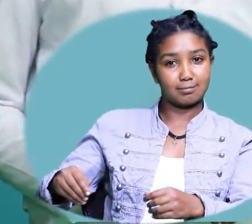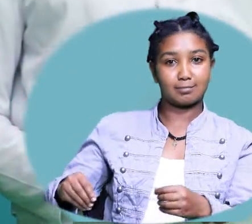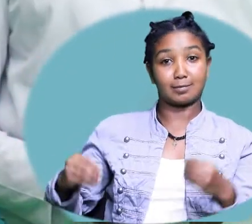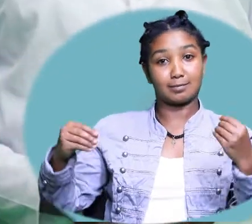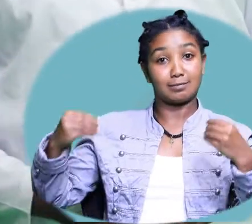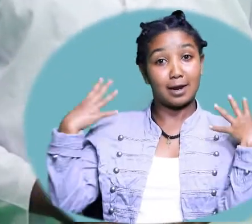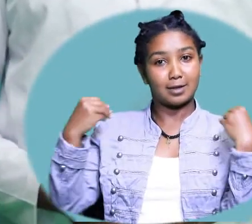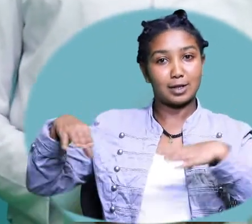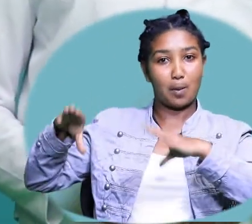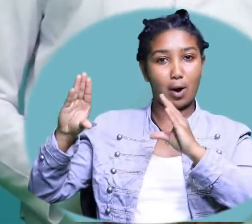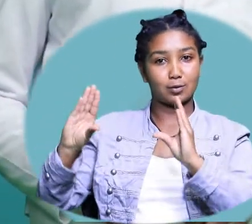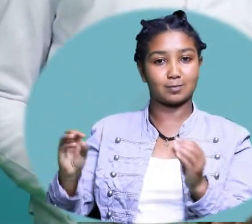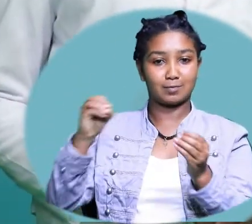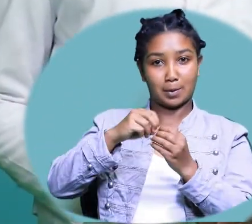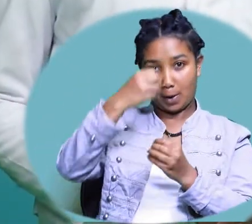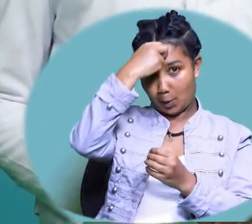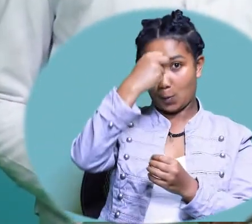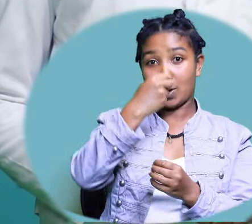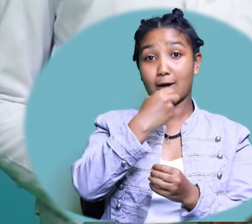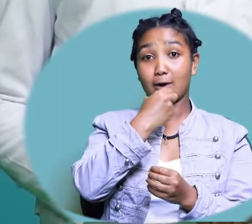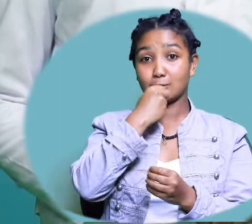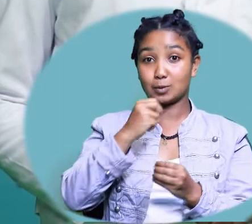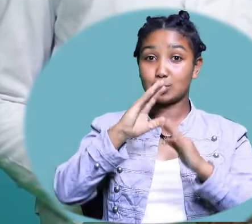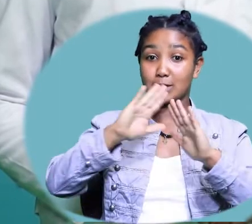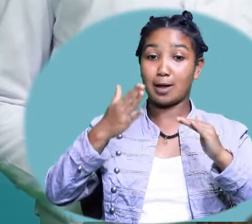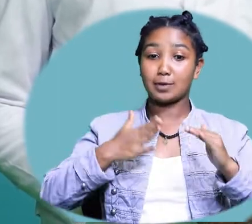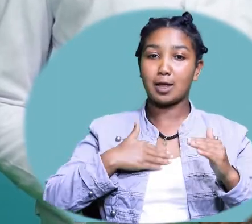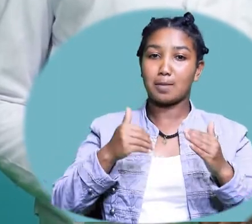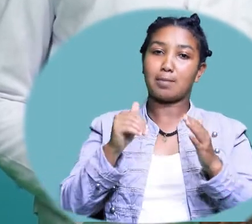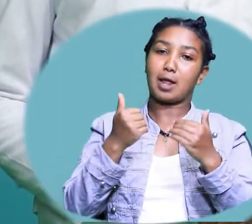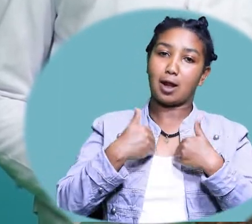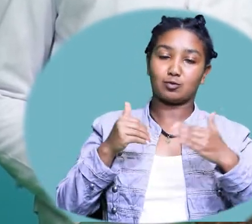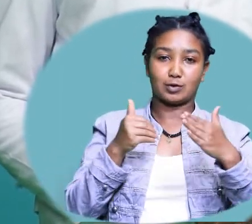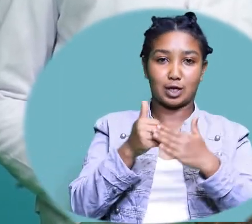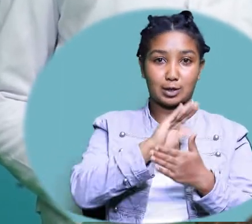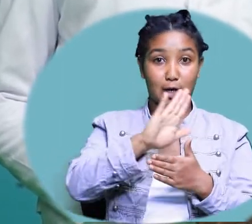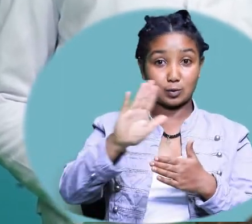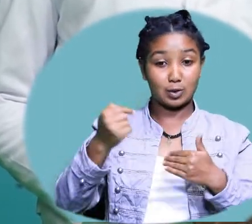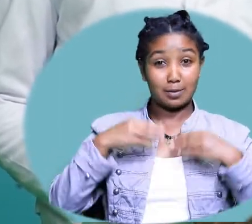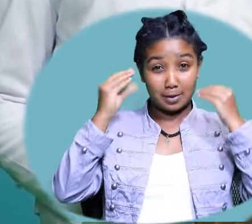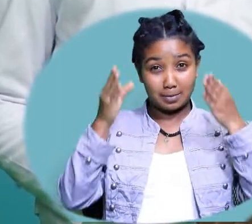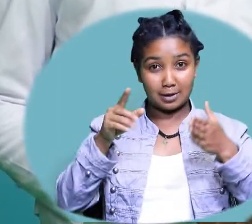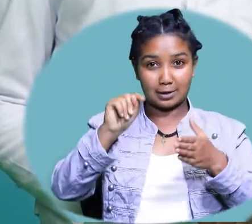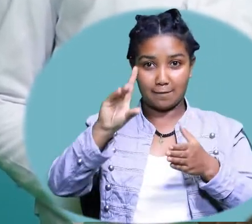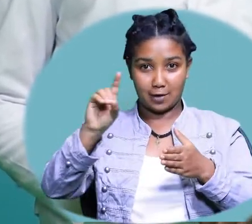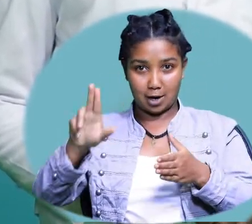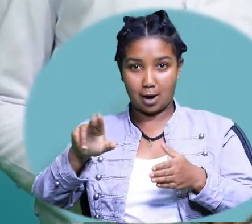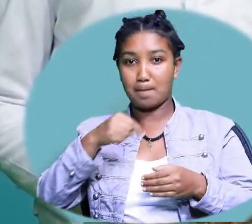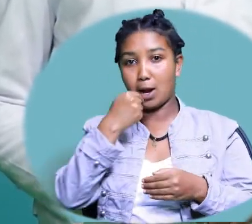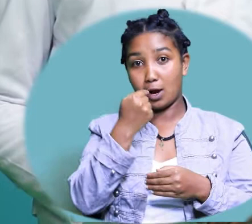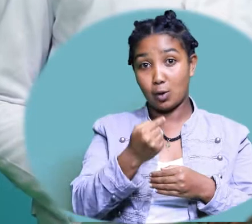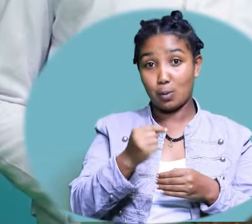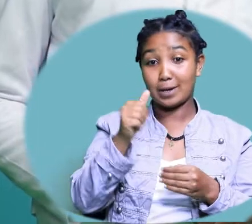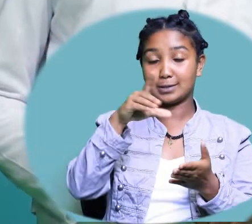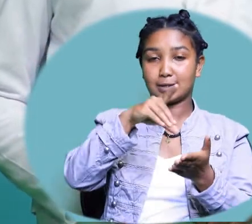ይስጥልን ተማሪዎች እንዲሁም ወላጆች ሰላምታይ በያላችሁበት ይድረሳችሁ። እኔ መምህር ተፈራ ጥበቡ ባላሎኝ